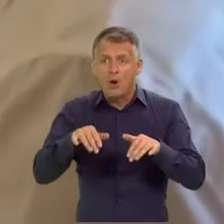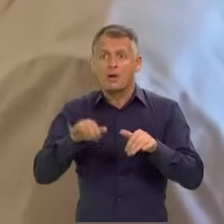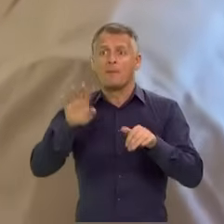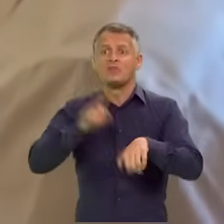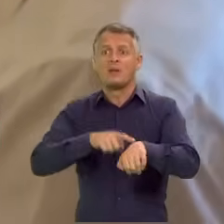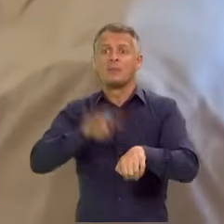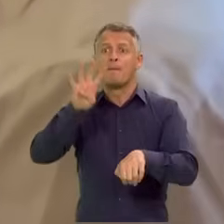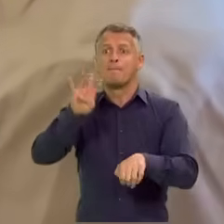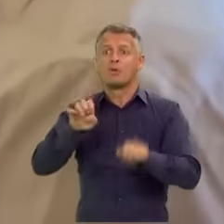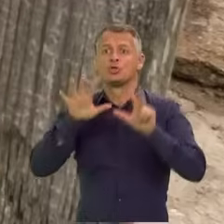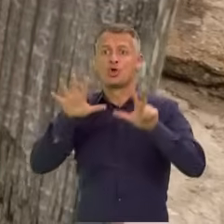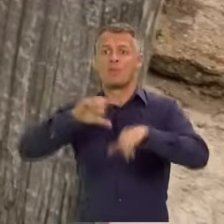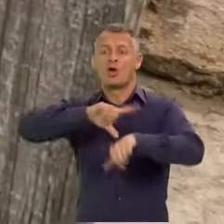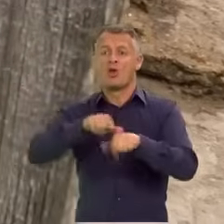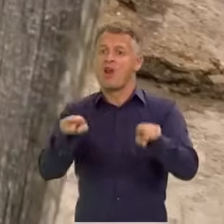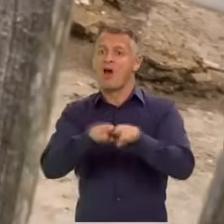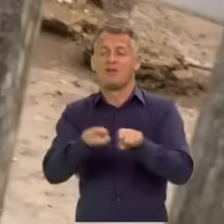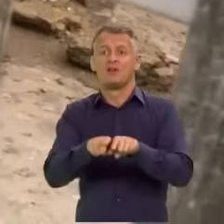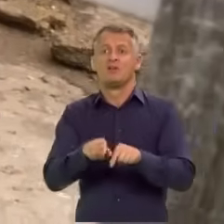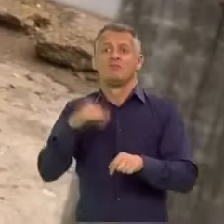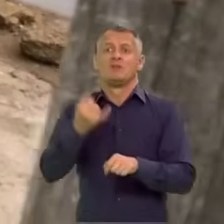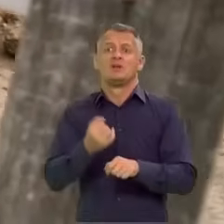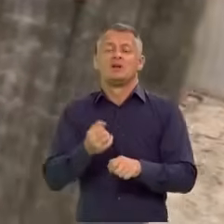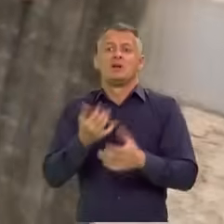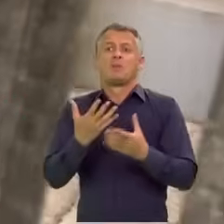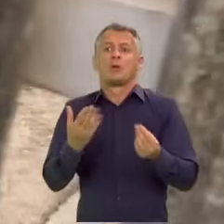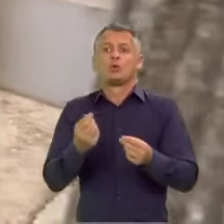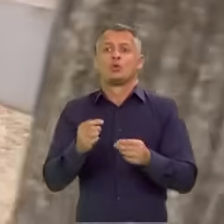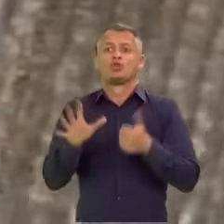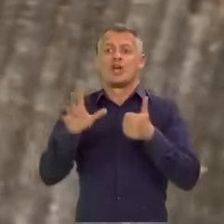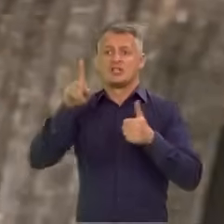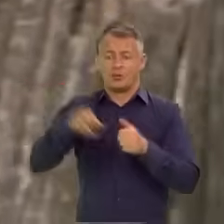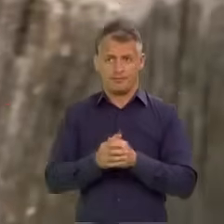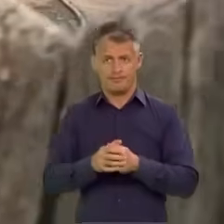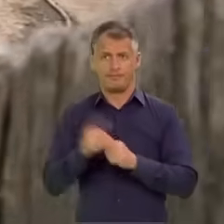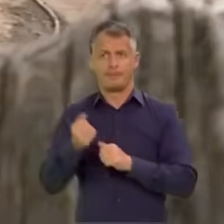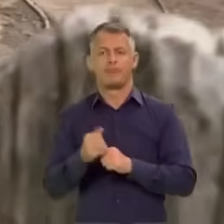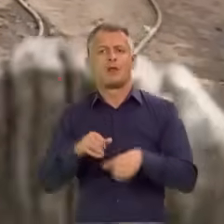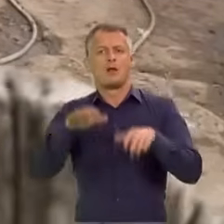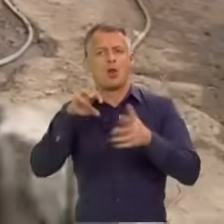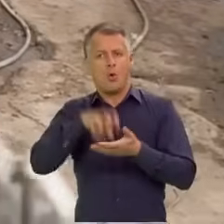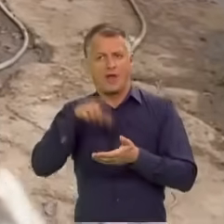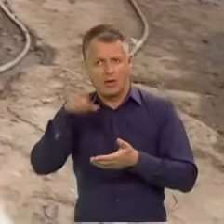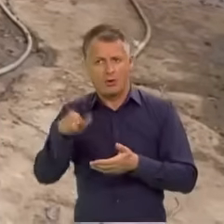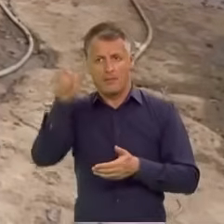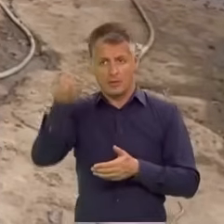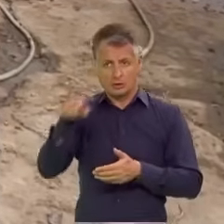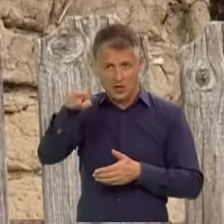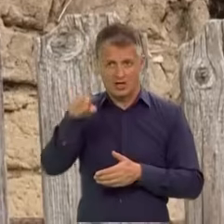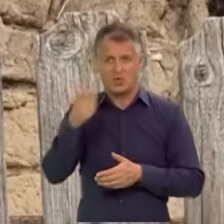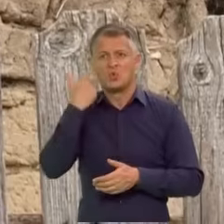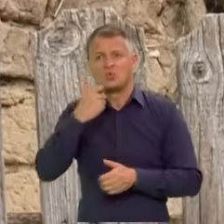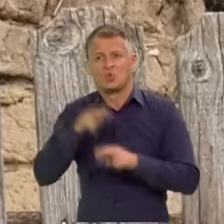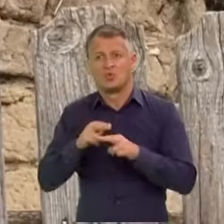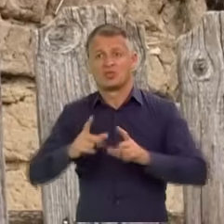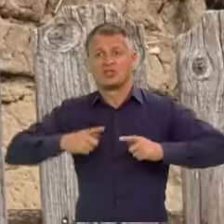a plouat în jumătate de an. La 4 zile de la dezastrul care a lovit localitatea constanțeană Amzacea, locuitorii nu știu cum vor trăi